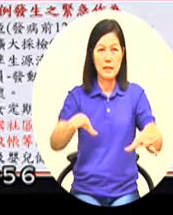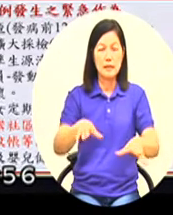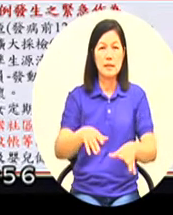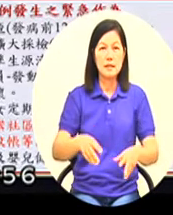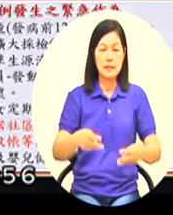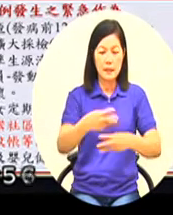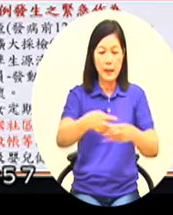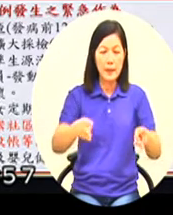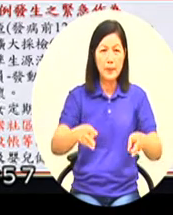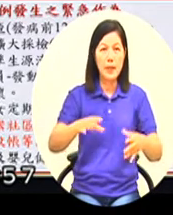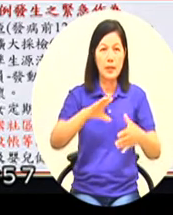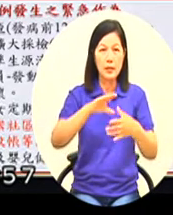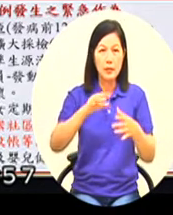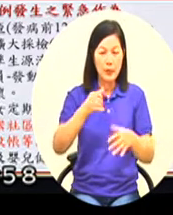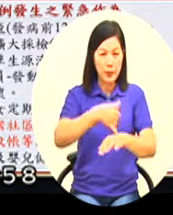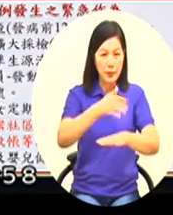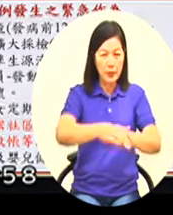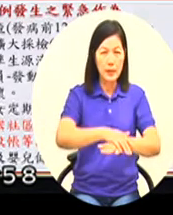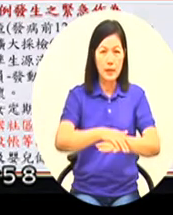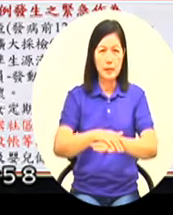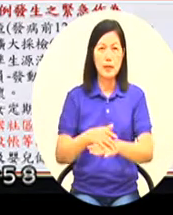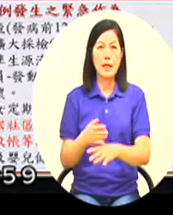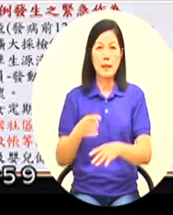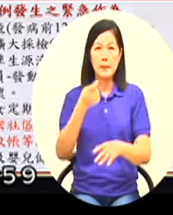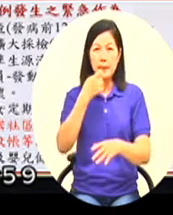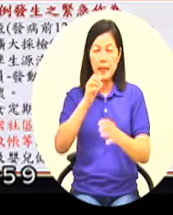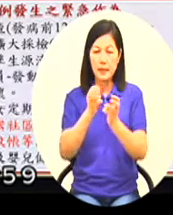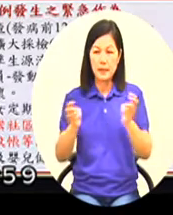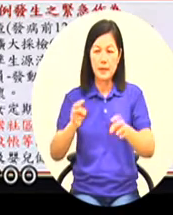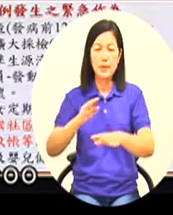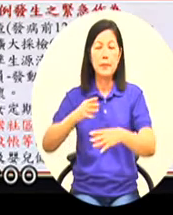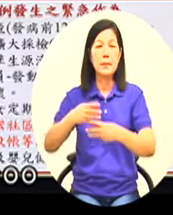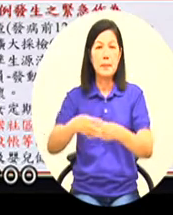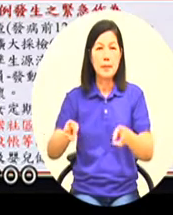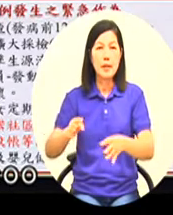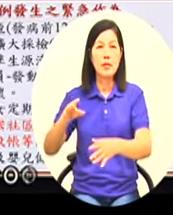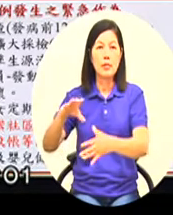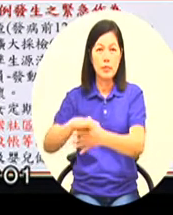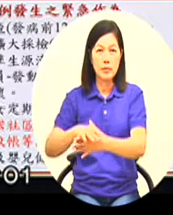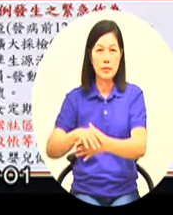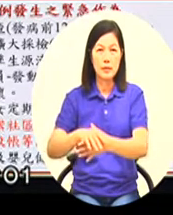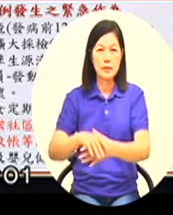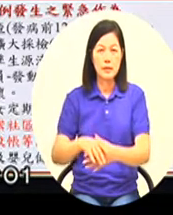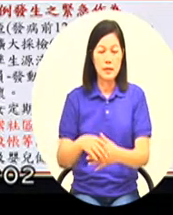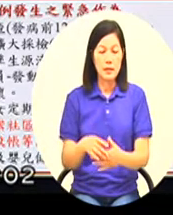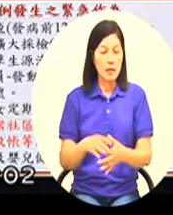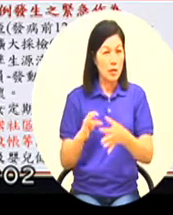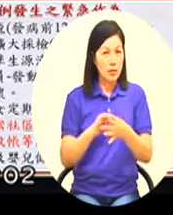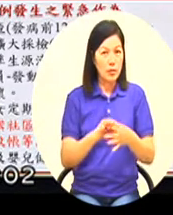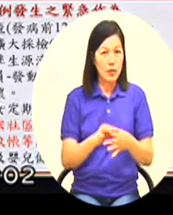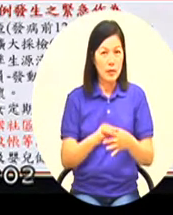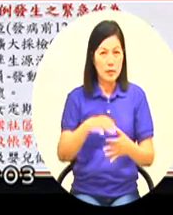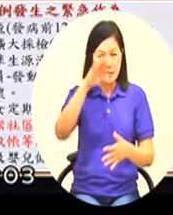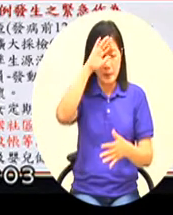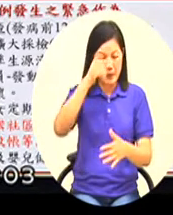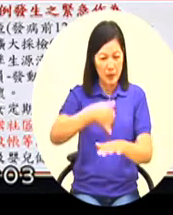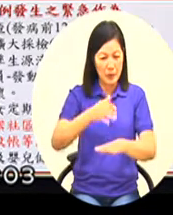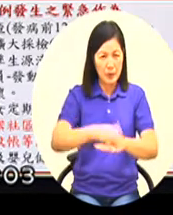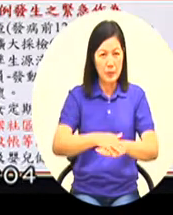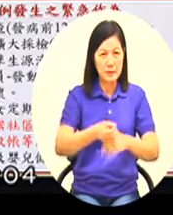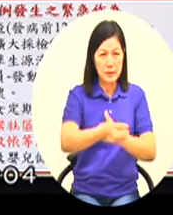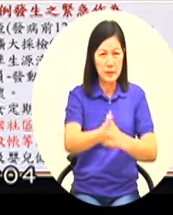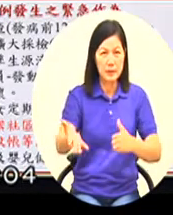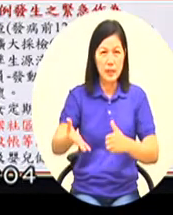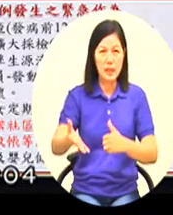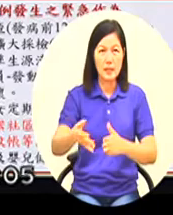斑蚊跟白线斑蚊，那我们持续我们的登革热防治里面的多关于病媒蚊管制之外，那特别针对资卡这个议